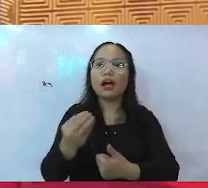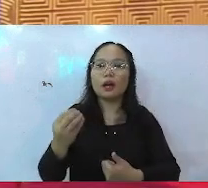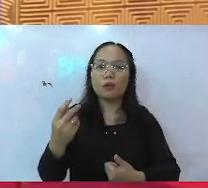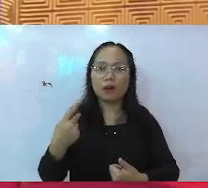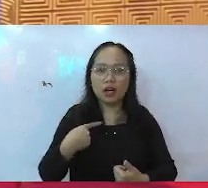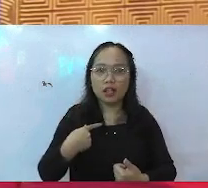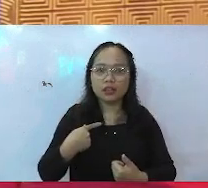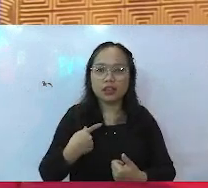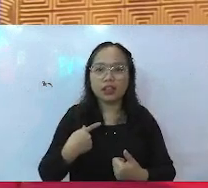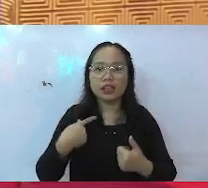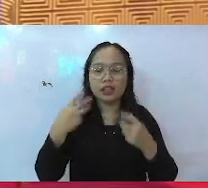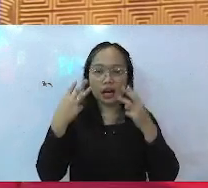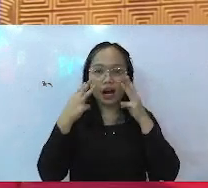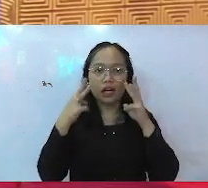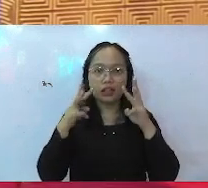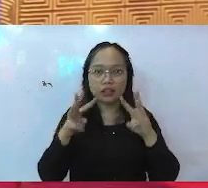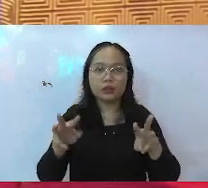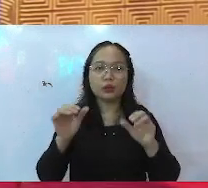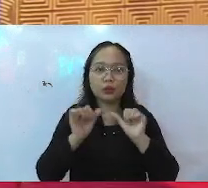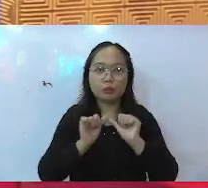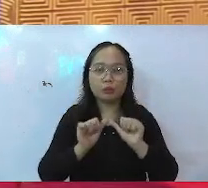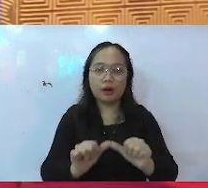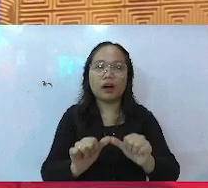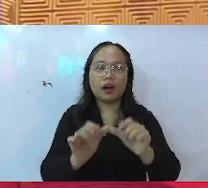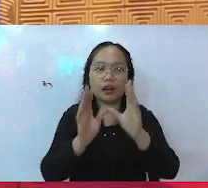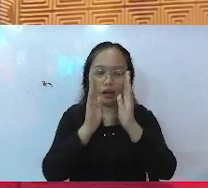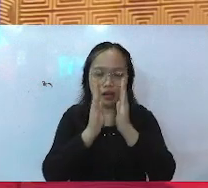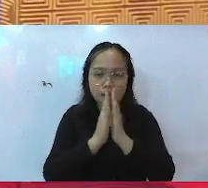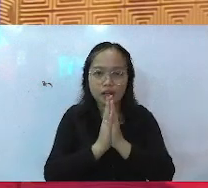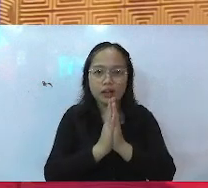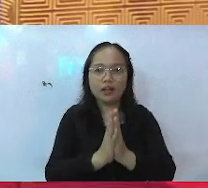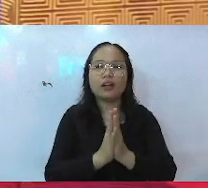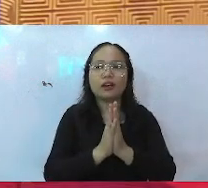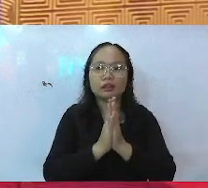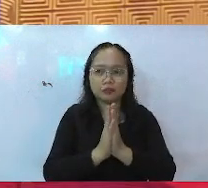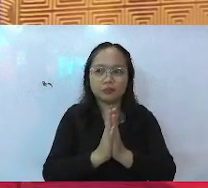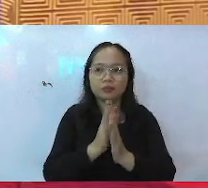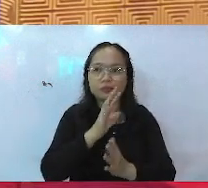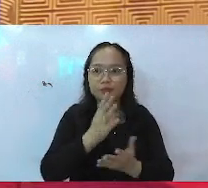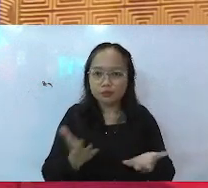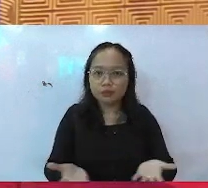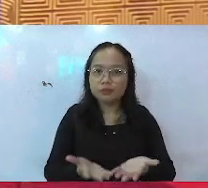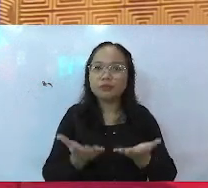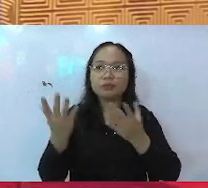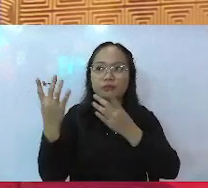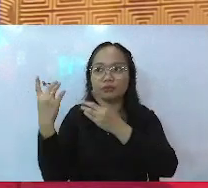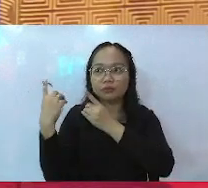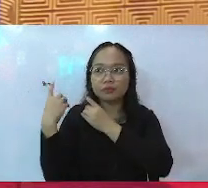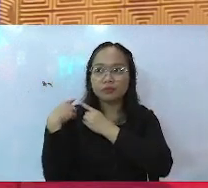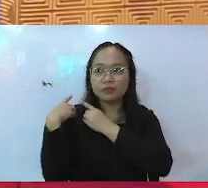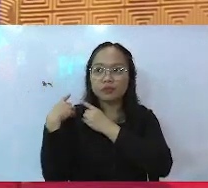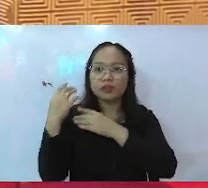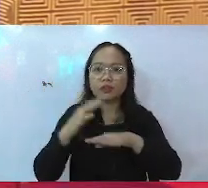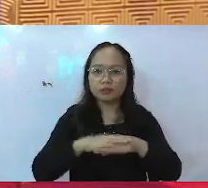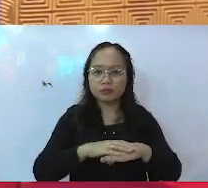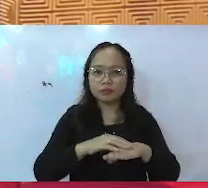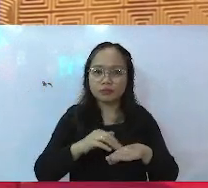and watching on to pray where